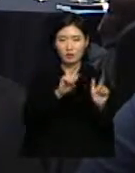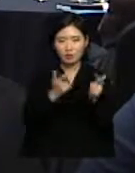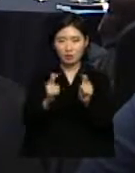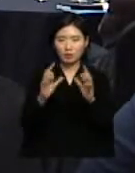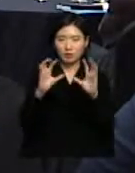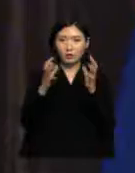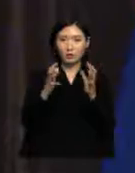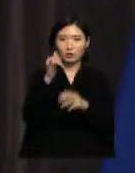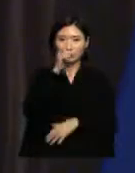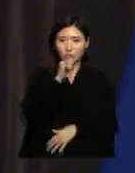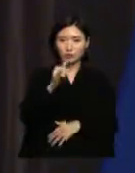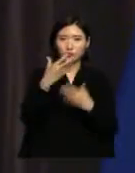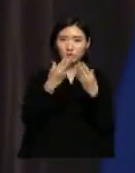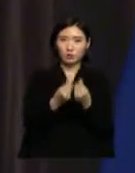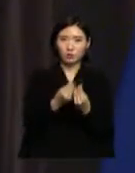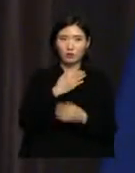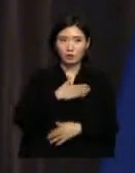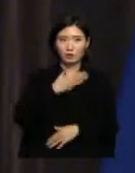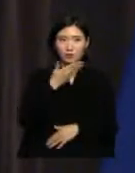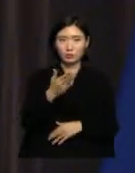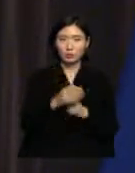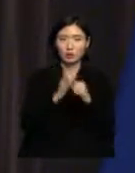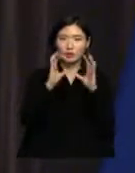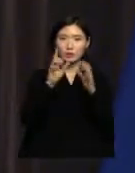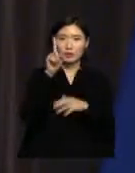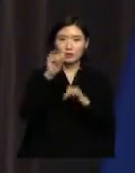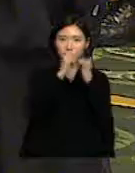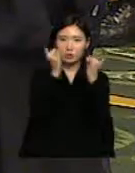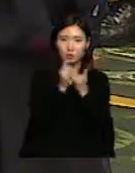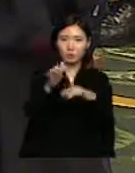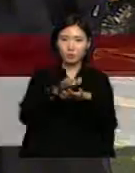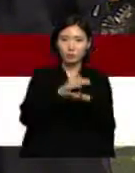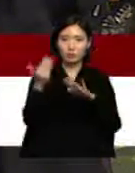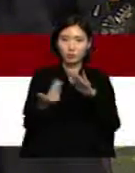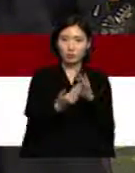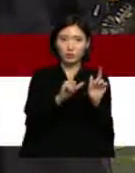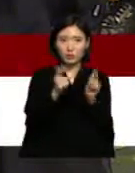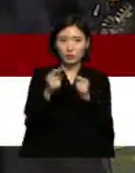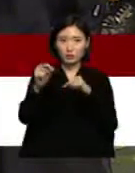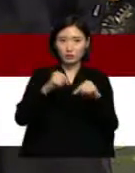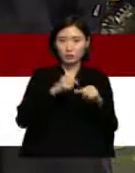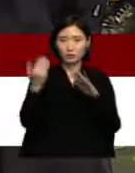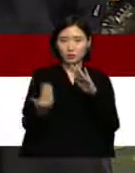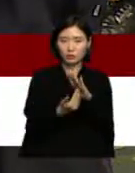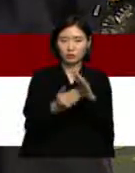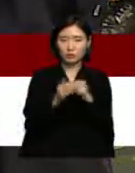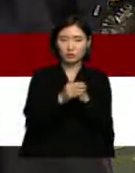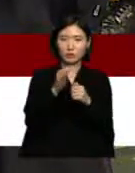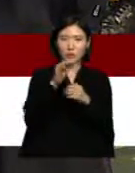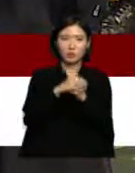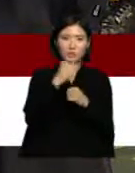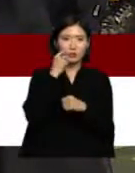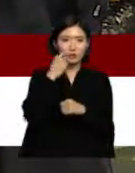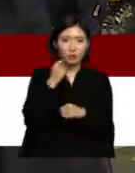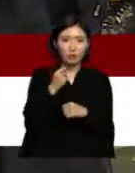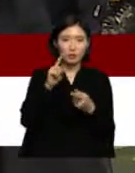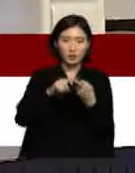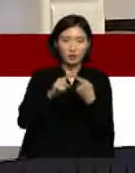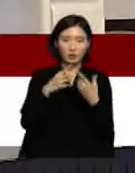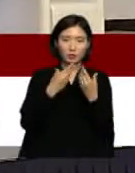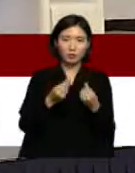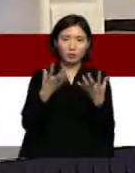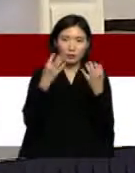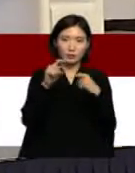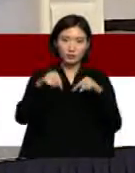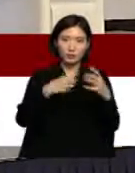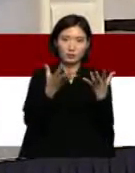사례도 발표됐습니다. 아이들을 사회의 한 구성원으로 보고 다양한 정책을 실현하고 있는 일본 가와사키시의 경우에는 많은